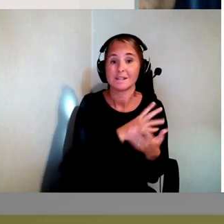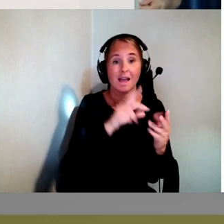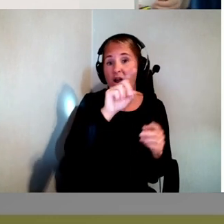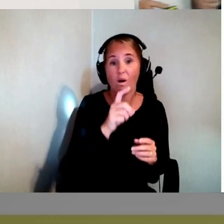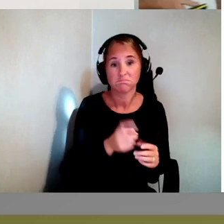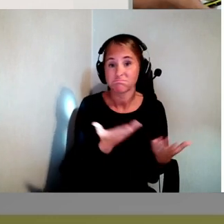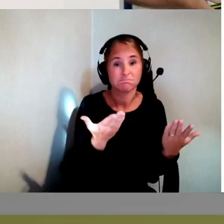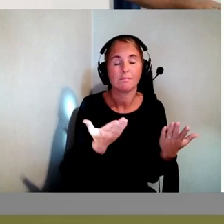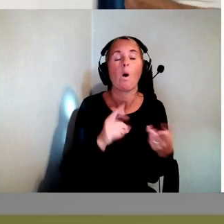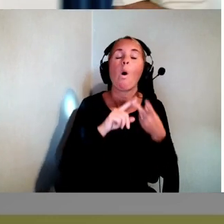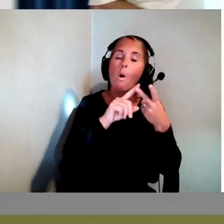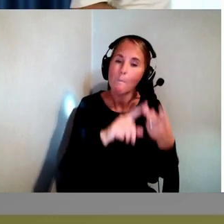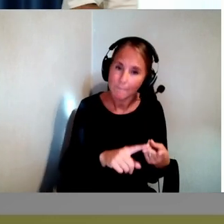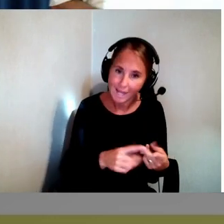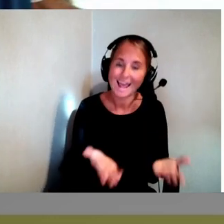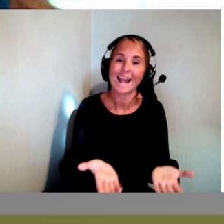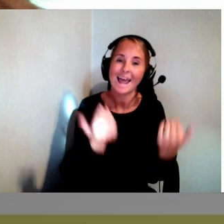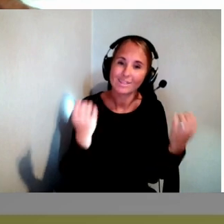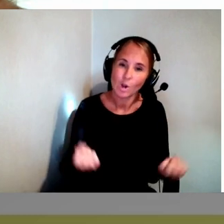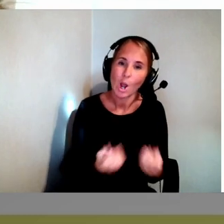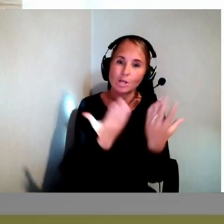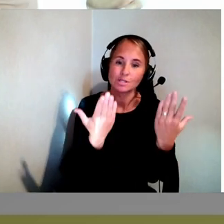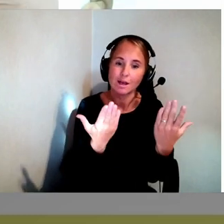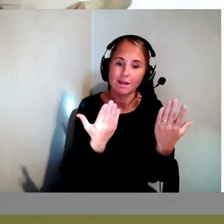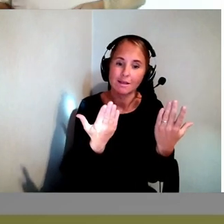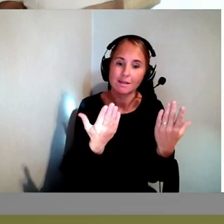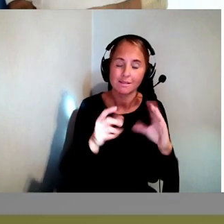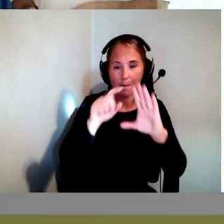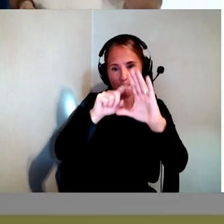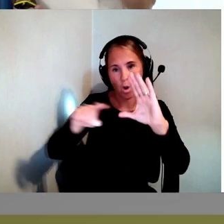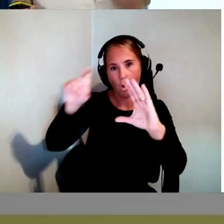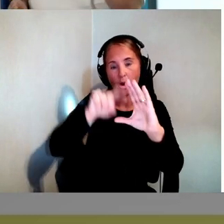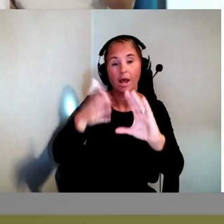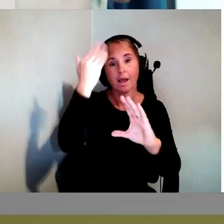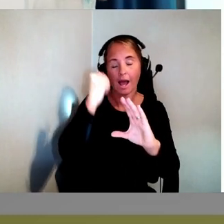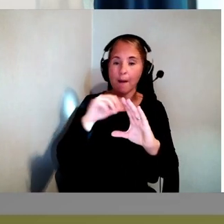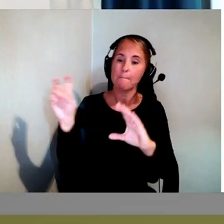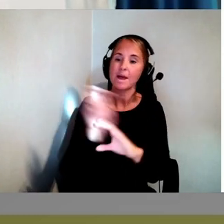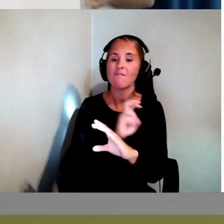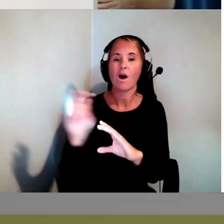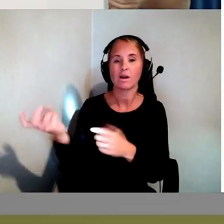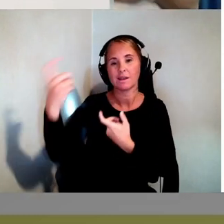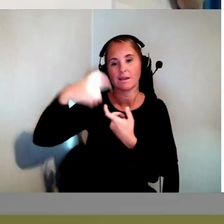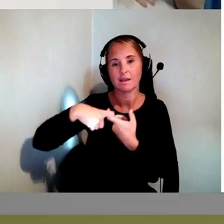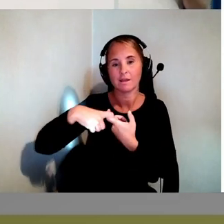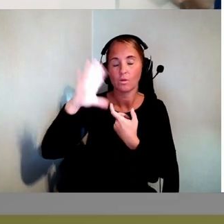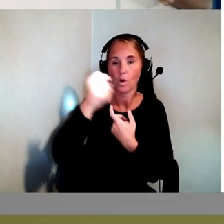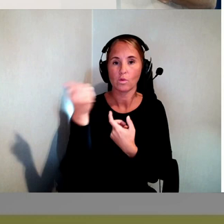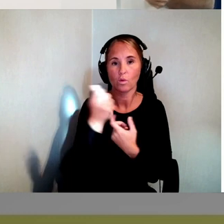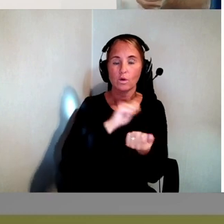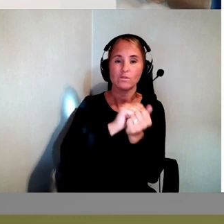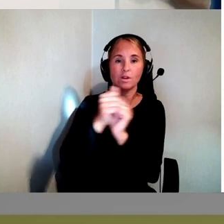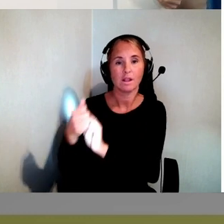lätt att lösa den här bollen kan man sätta en liten Bevakning på Så när någonting för ändras i den bollen så blir det automatisk